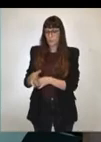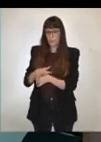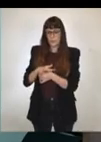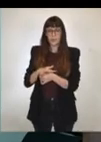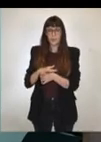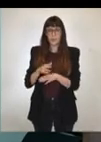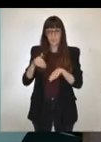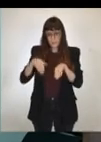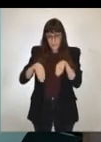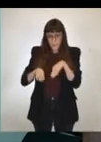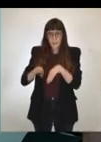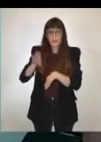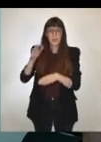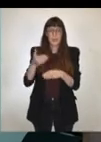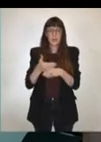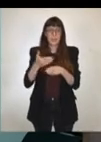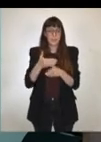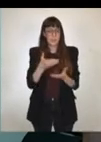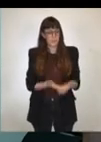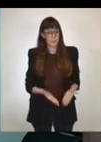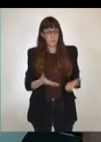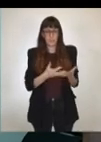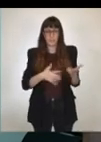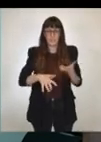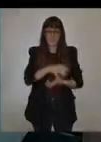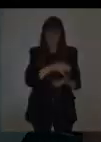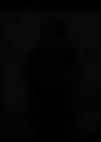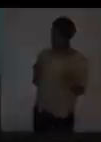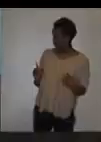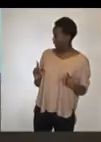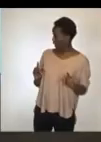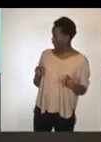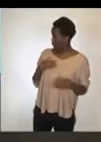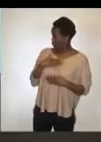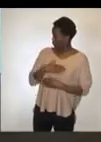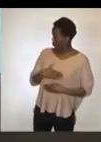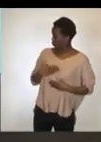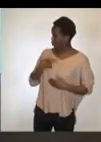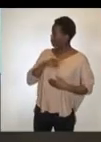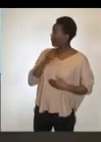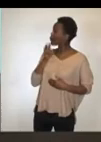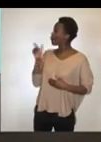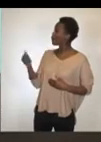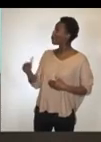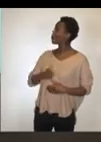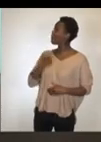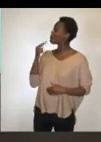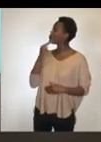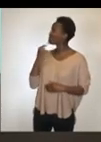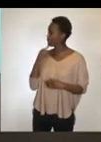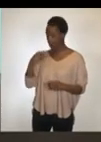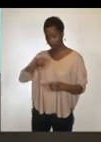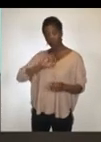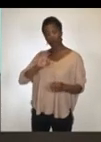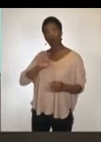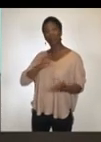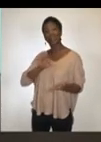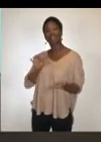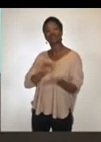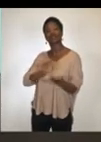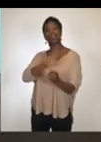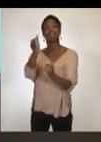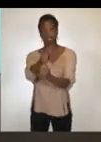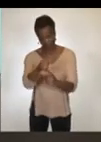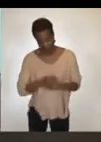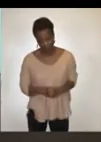de l'inflation, le contexte d'élections présidentielles. Effectivement, c'est une trajectoire que nous sommes actuellement en